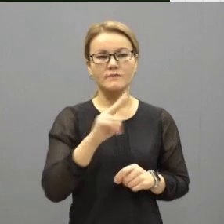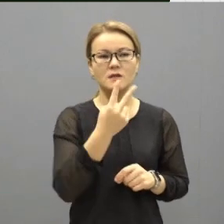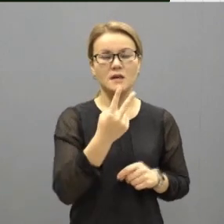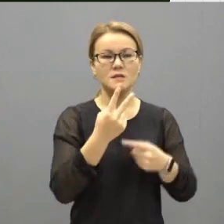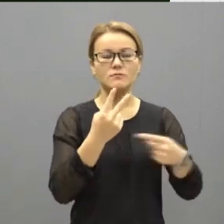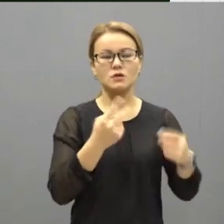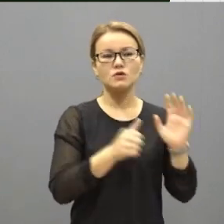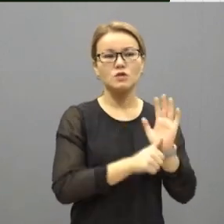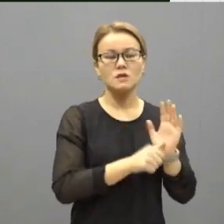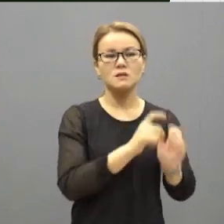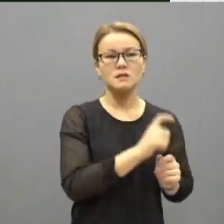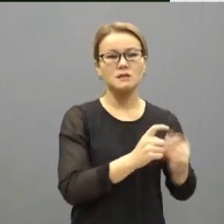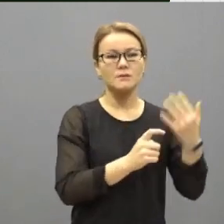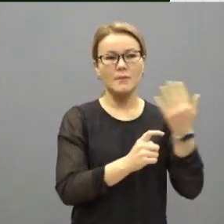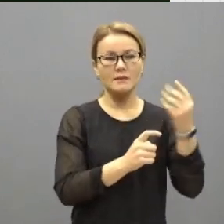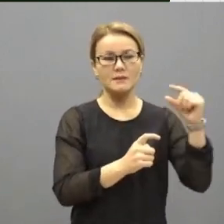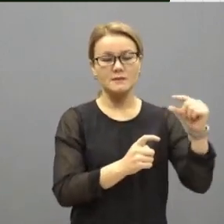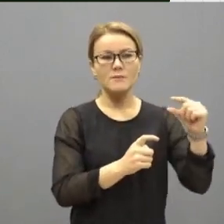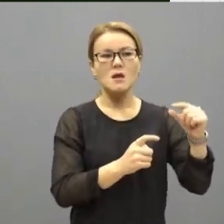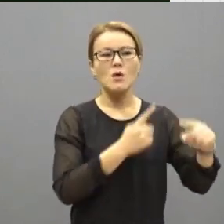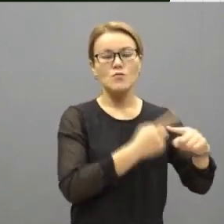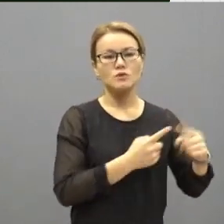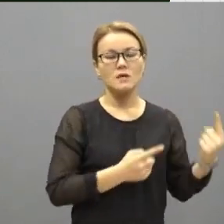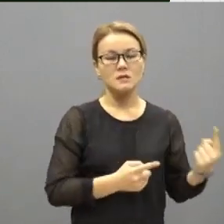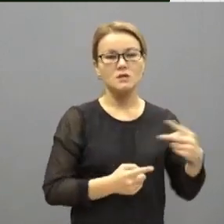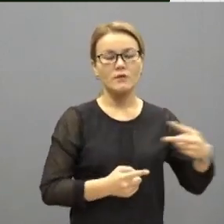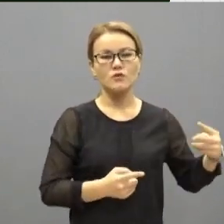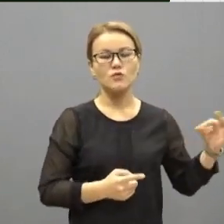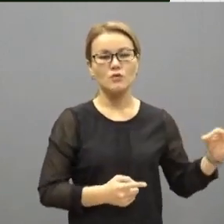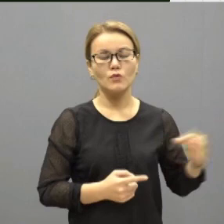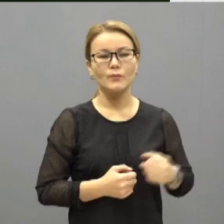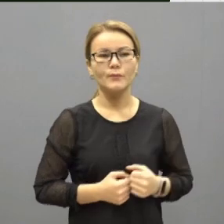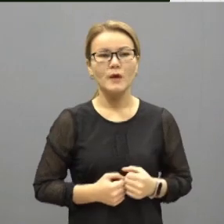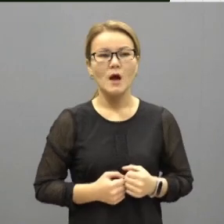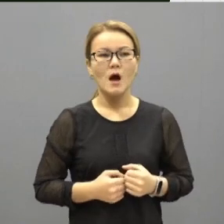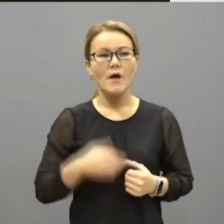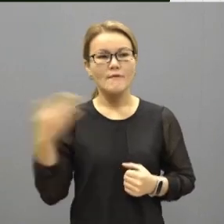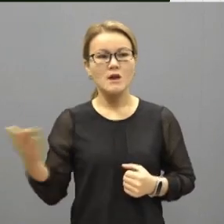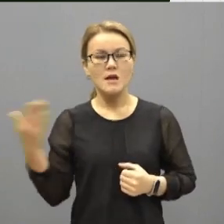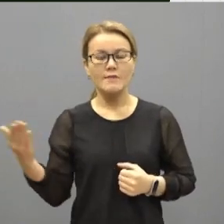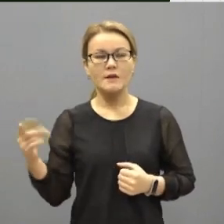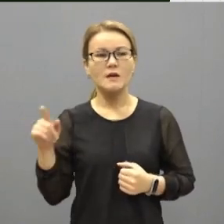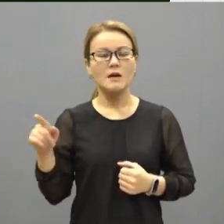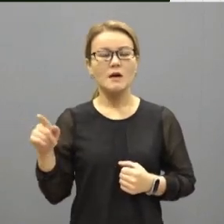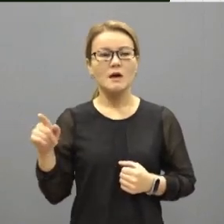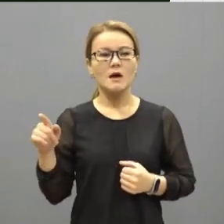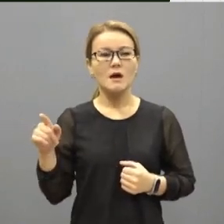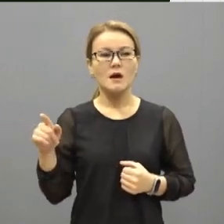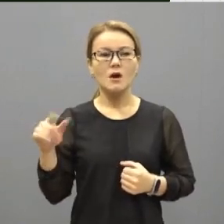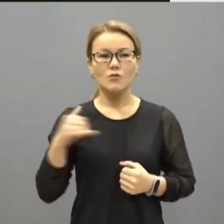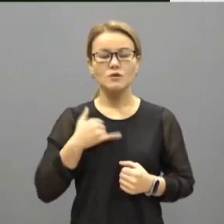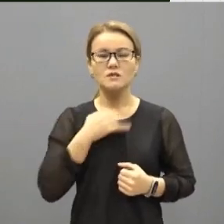минус 6x в пятой степени плюс 1 равно нулю. В левой части данного уравнения у